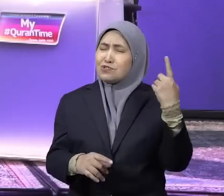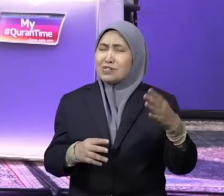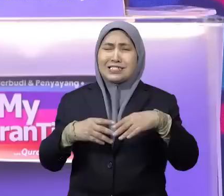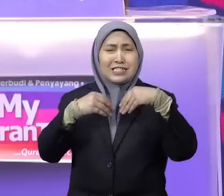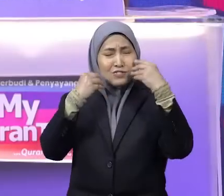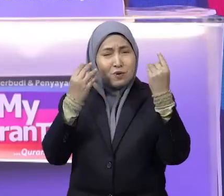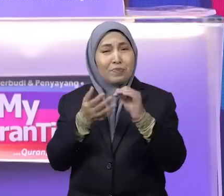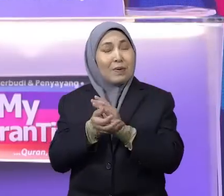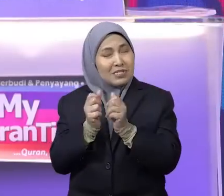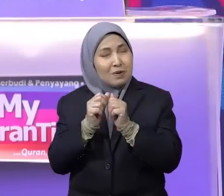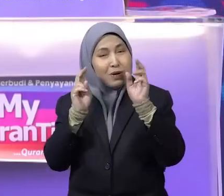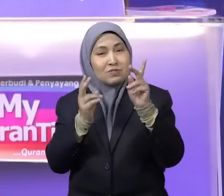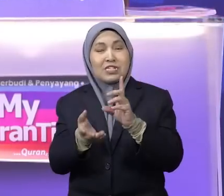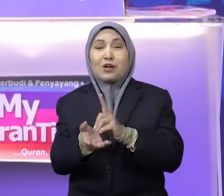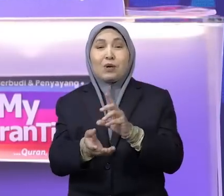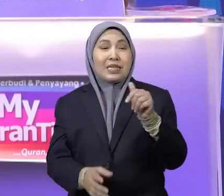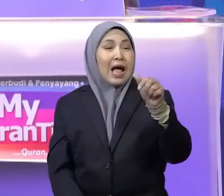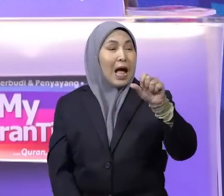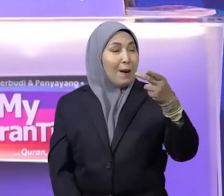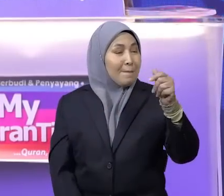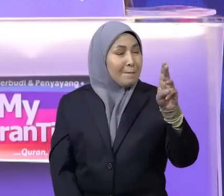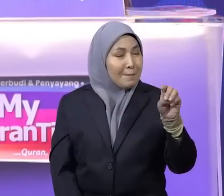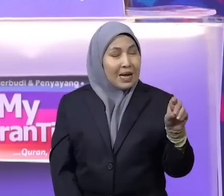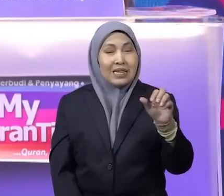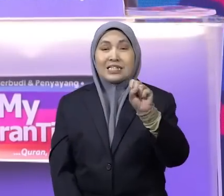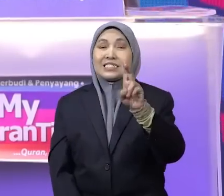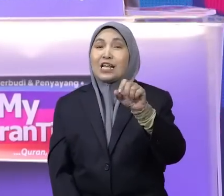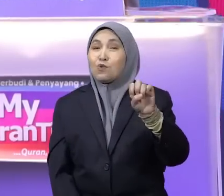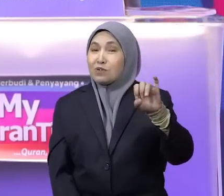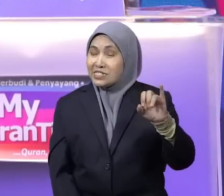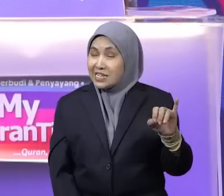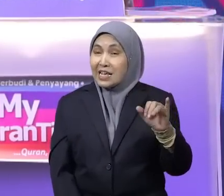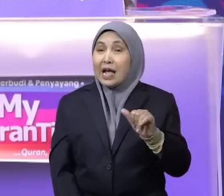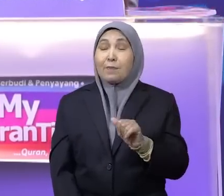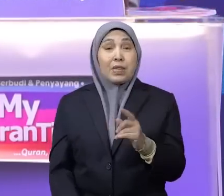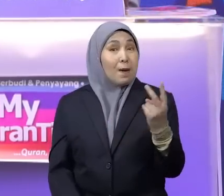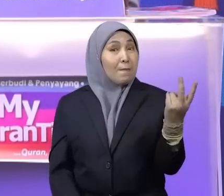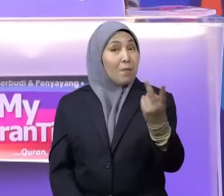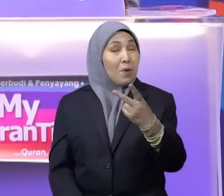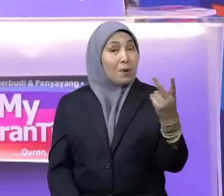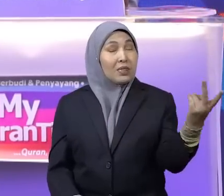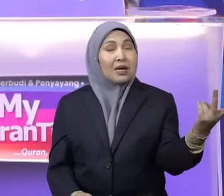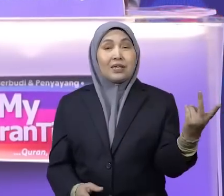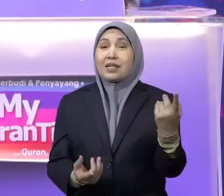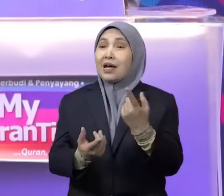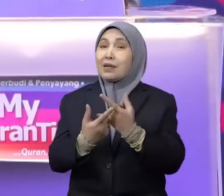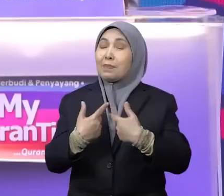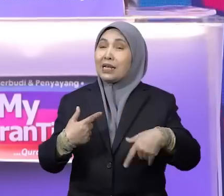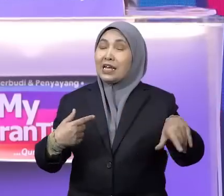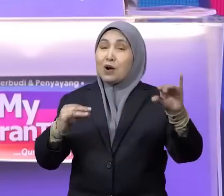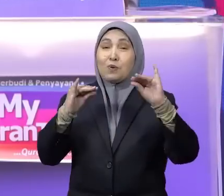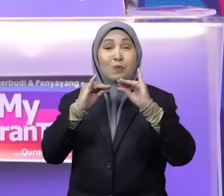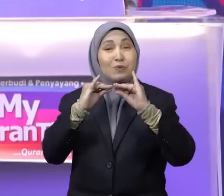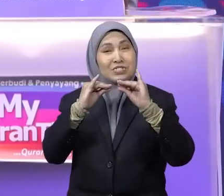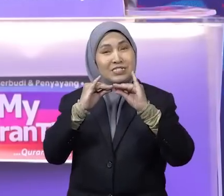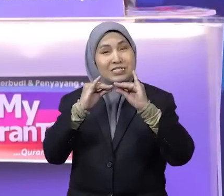Bersama dengan Al-Fadhil Ustaz Dr. Ahmad Sanusi Azmi. Kedua-duanya adalah permata daripada University